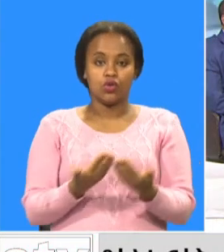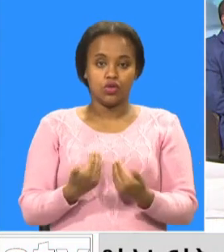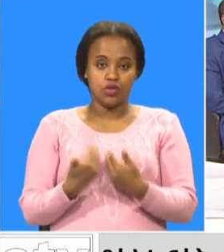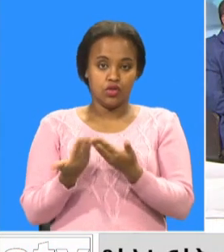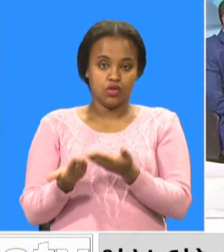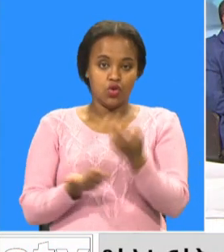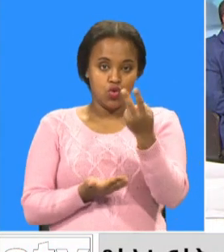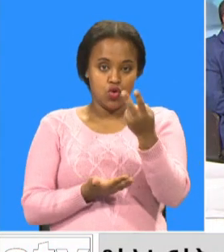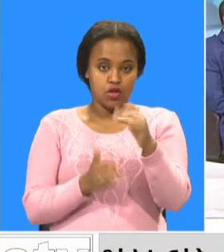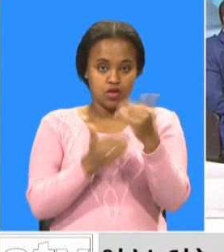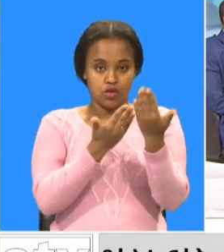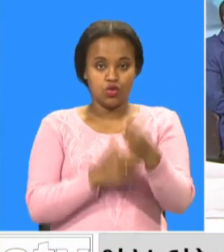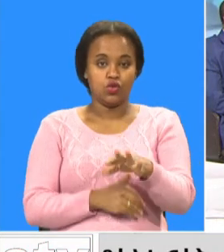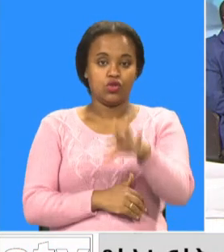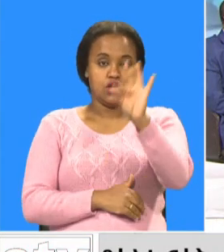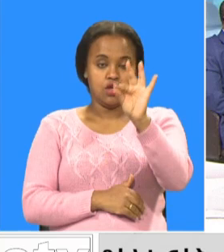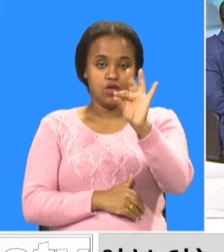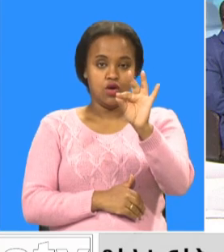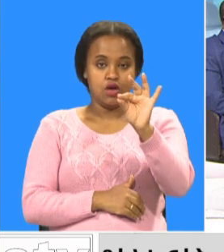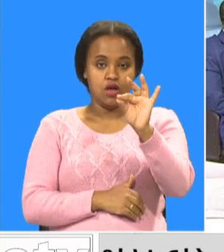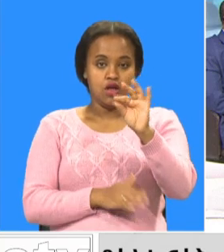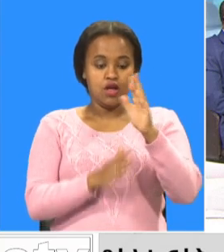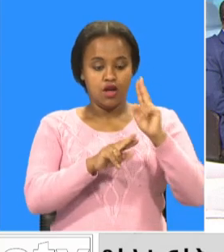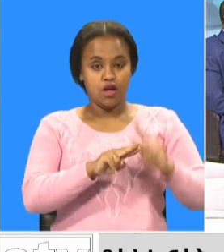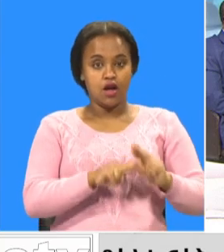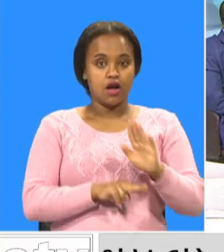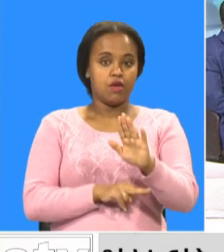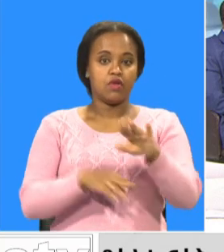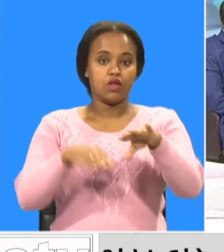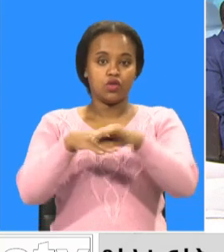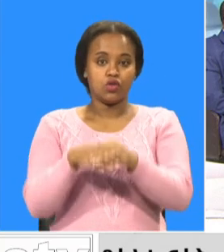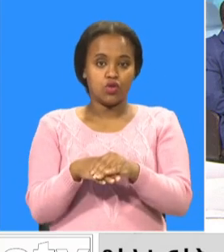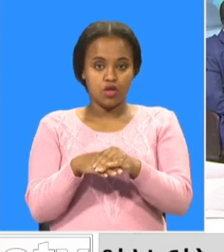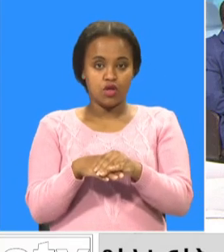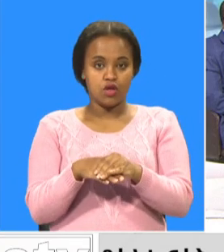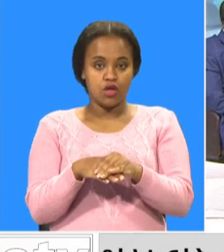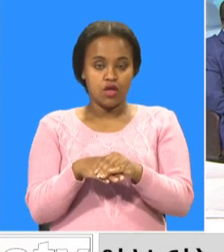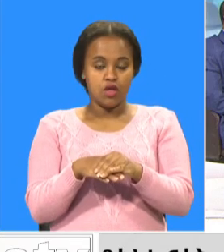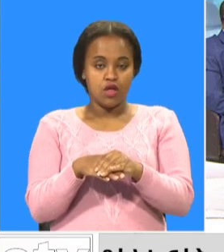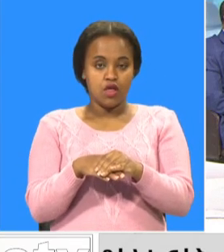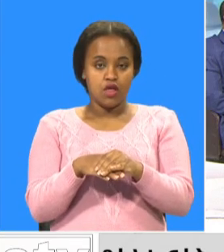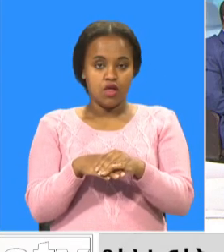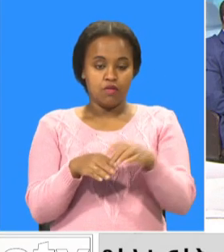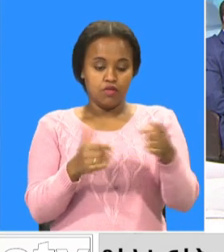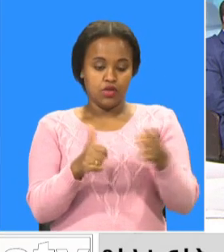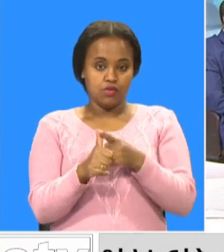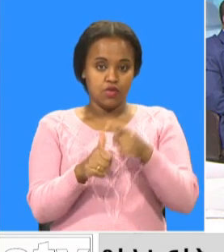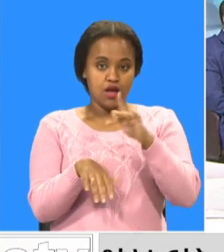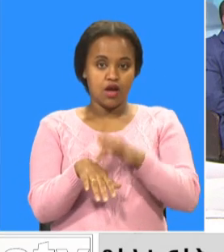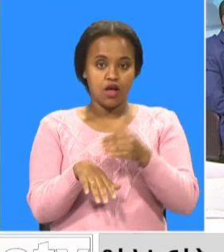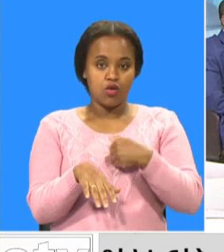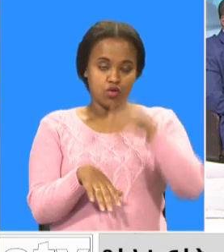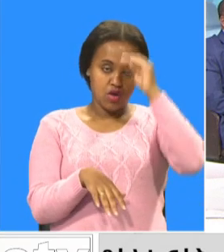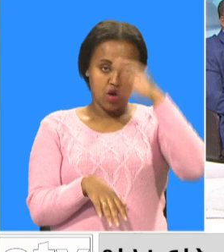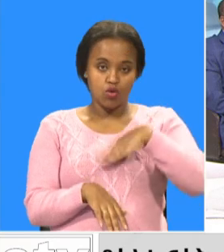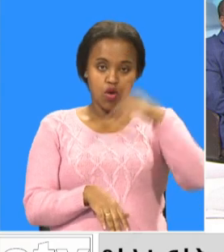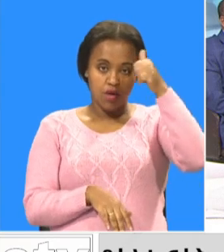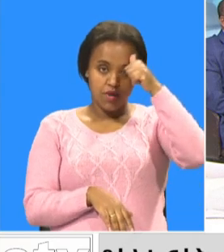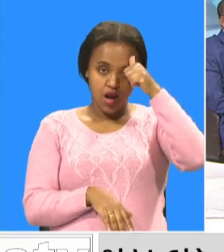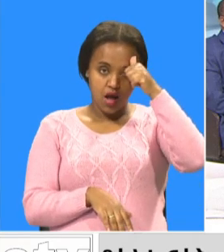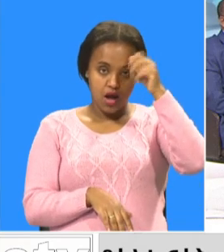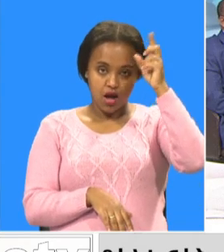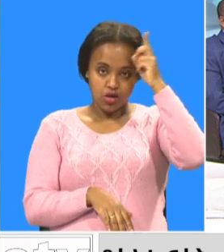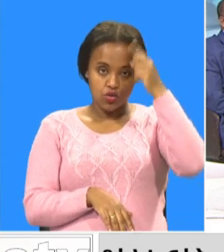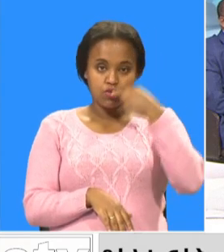ሁለት እንግዶቻችን እዚህ ተገኝተውልናል። እንደ አቀማመጣቸው አስተዋውቃለሁ። በመጀመሪያ ላይ ያሉት አቶ አብደላ ቃሶ